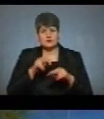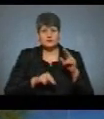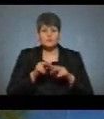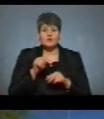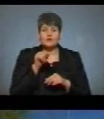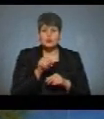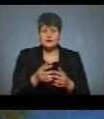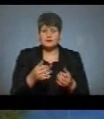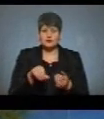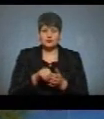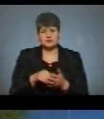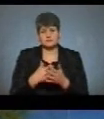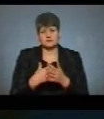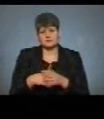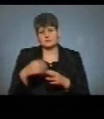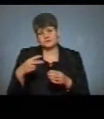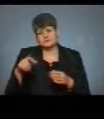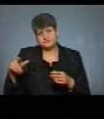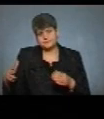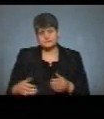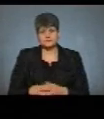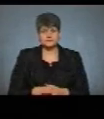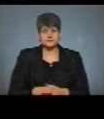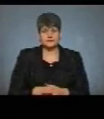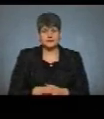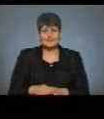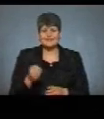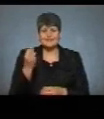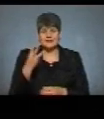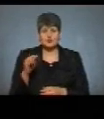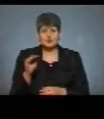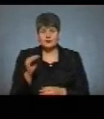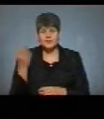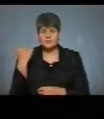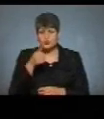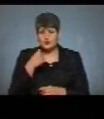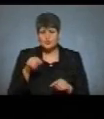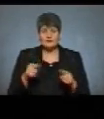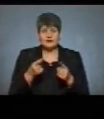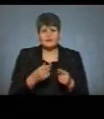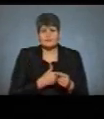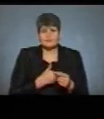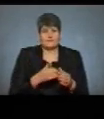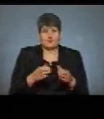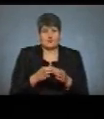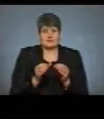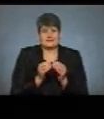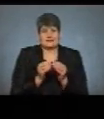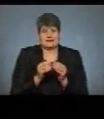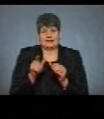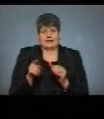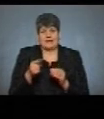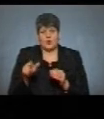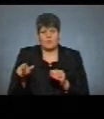близько 20 осіб, каже один з організаторів акції Олег Синовець. 13 жовтня минулого року створили ініціативну групу з 10 тернополян,